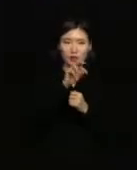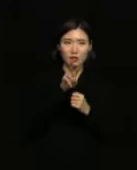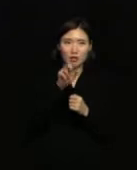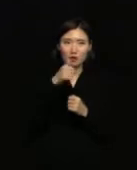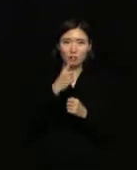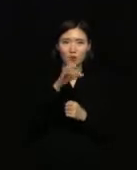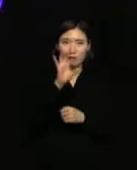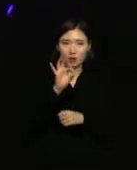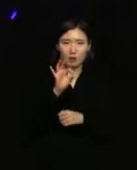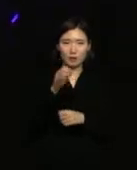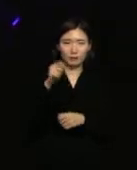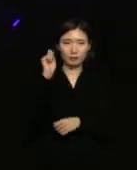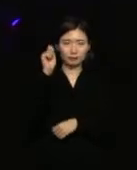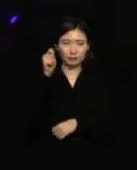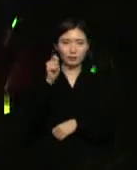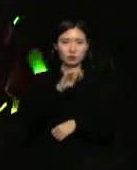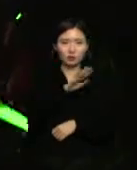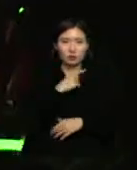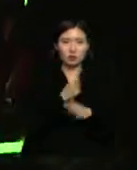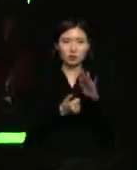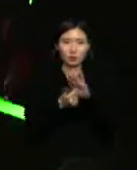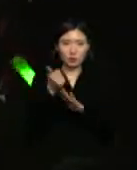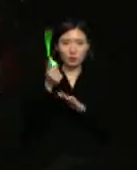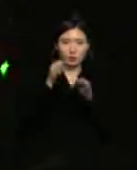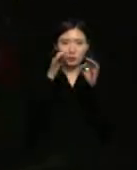우리의 소원이 울려 퍼집니다.